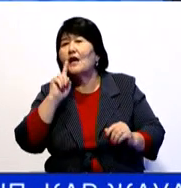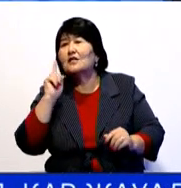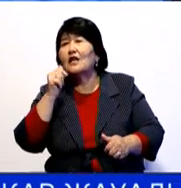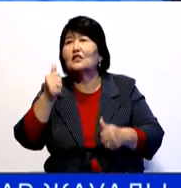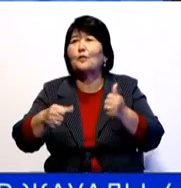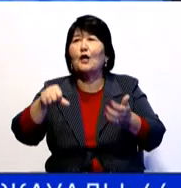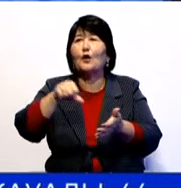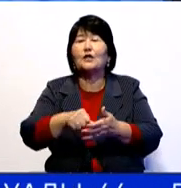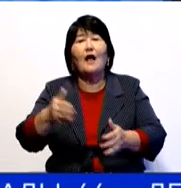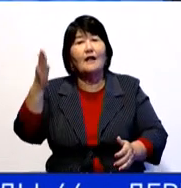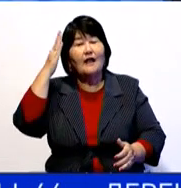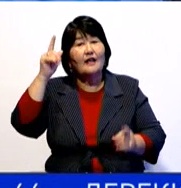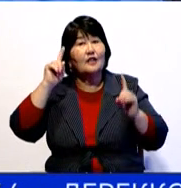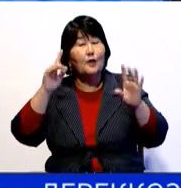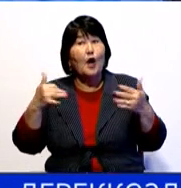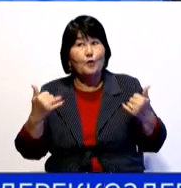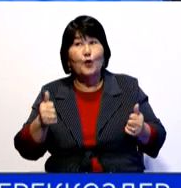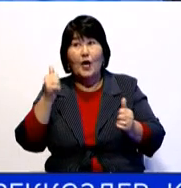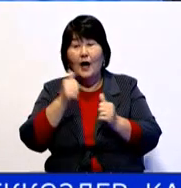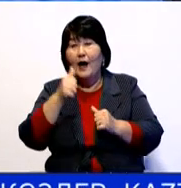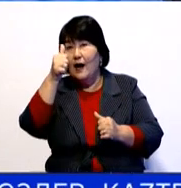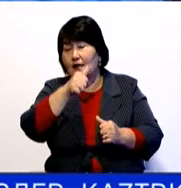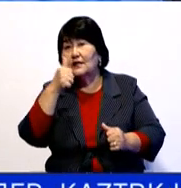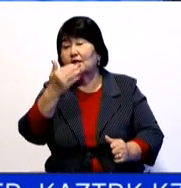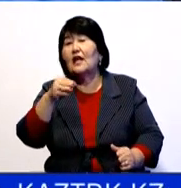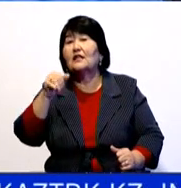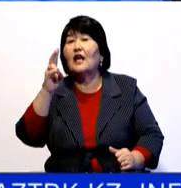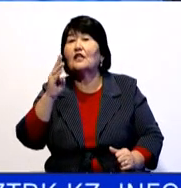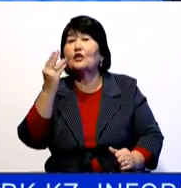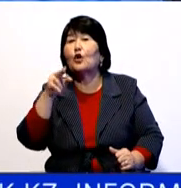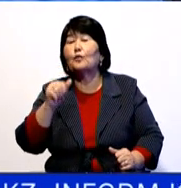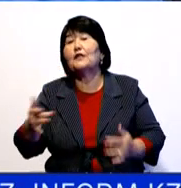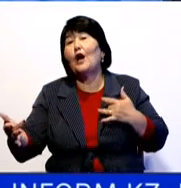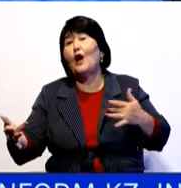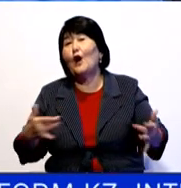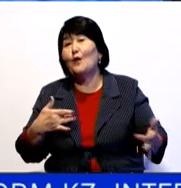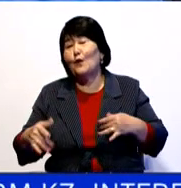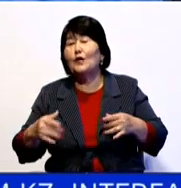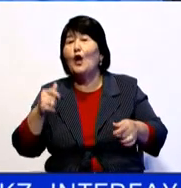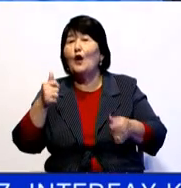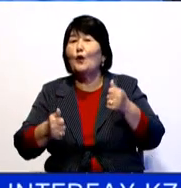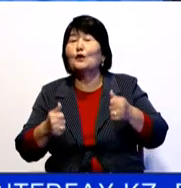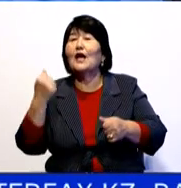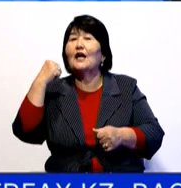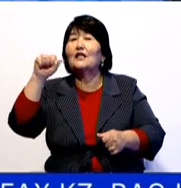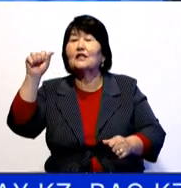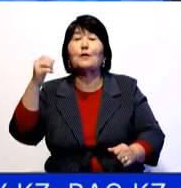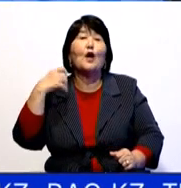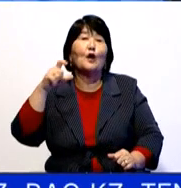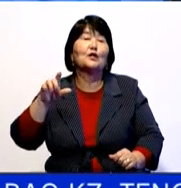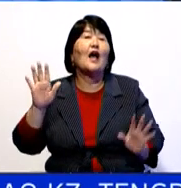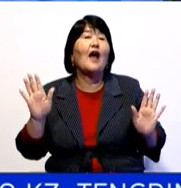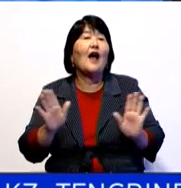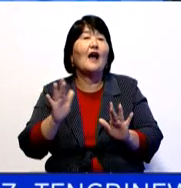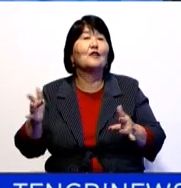baykauğa katısıp talantmen tanıldı. Bugün her jıldarda Taŋ Şolpanday jarkırap öner körsetken konkurs jeñimpazları kızılordalıktarga